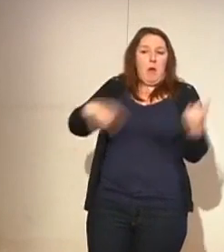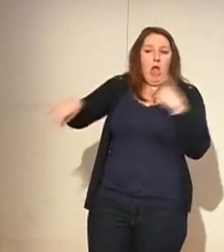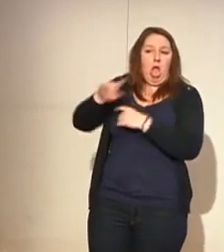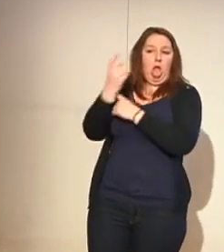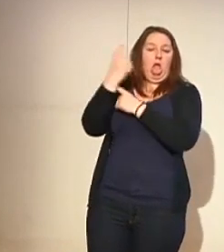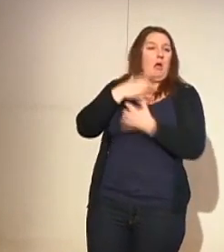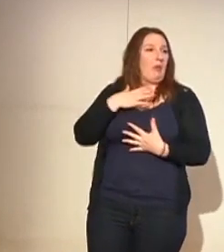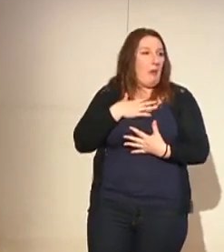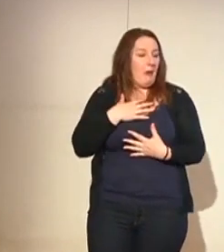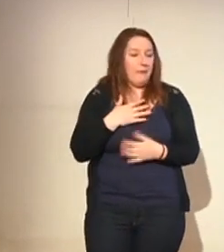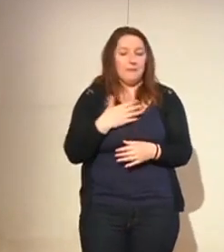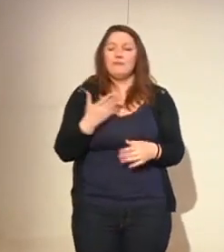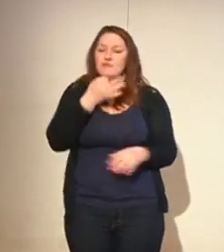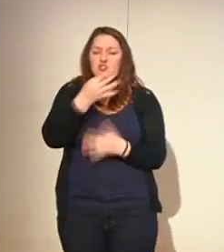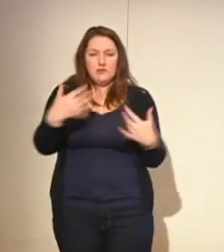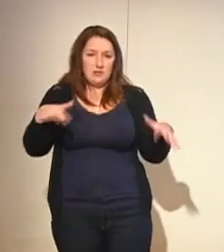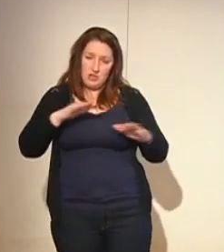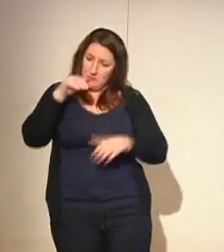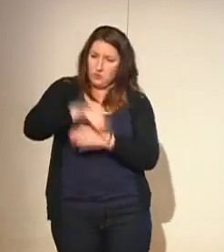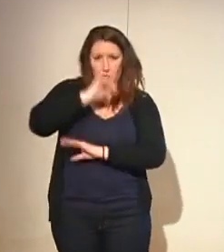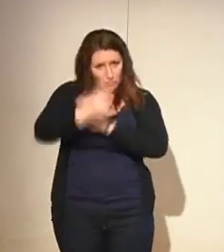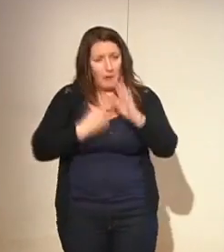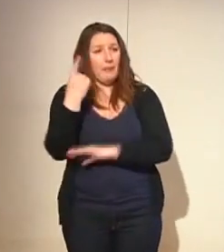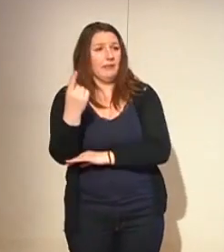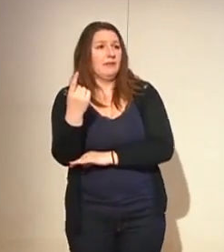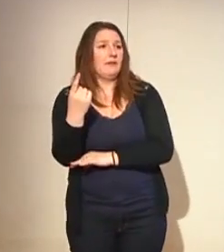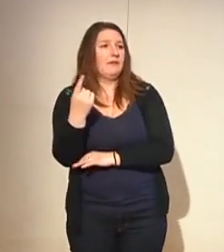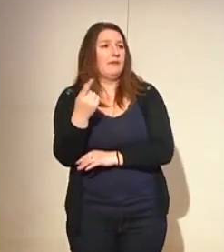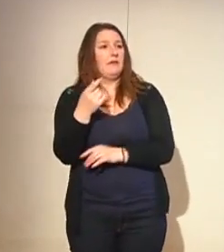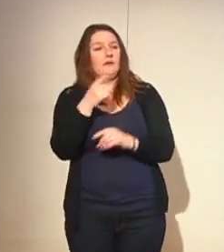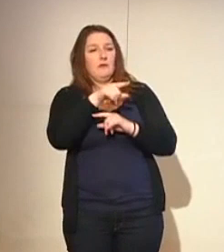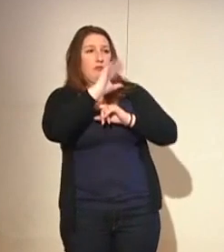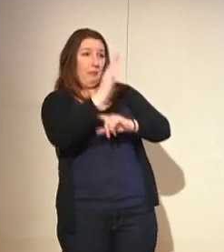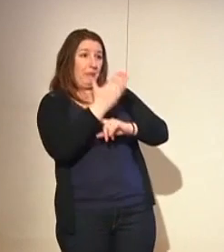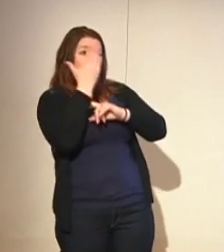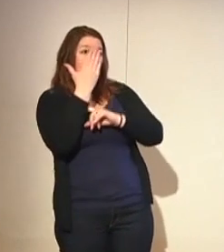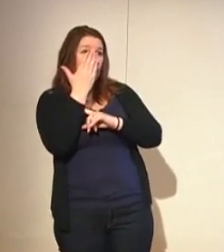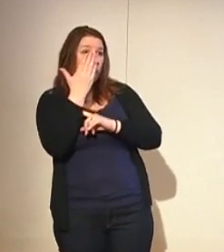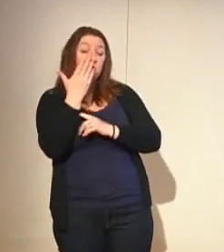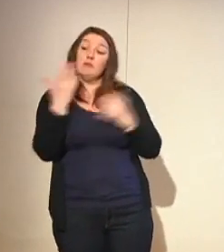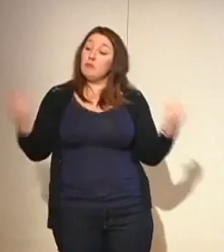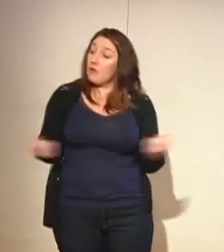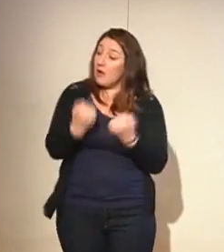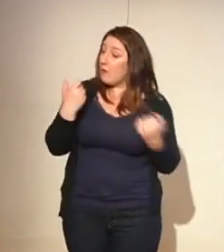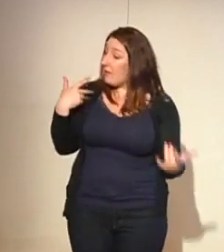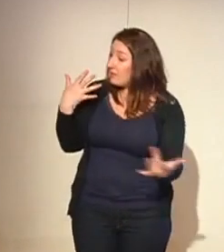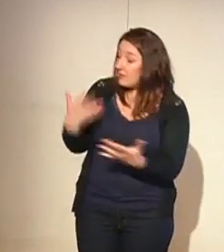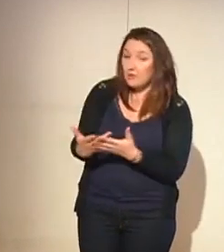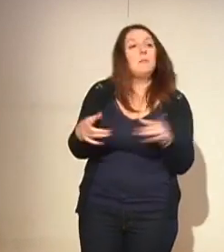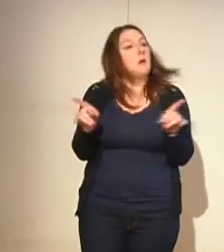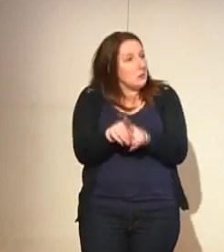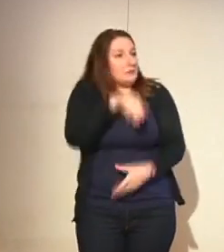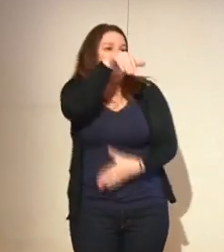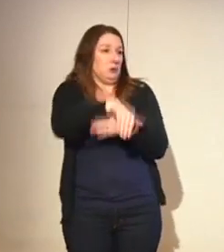répétons ce soir la façon dont vous avez présenter les données de cette question durant la campagne électorale et encore ce soir en